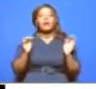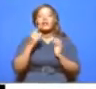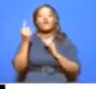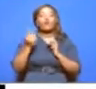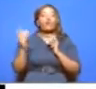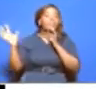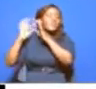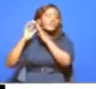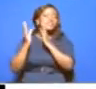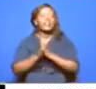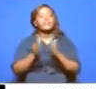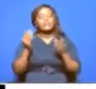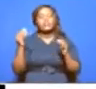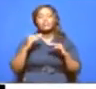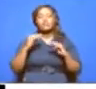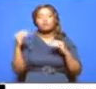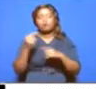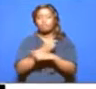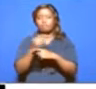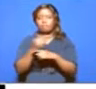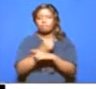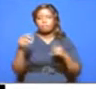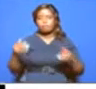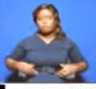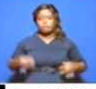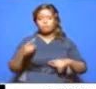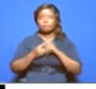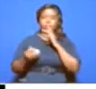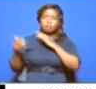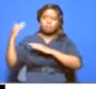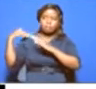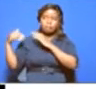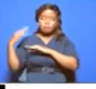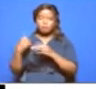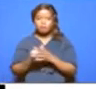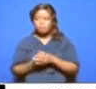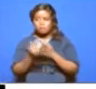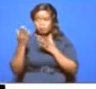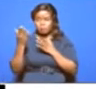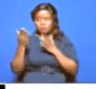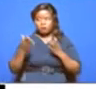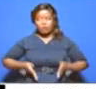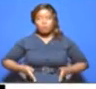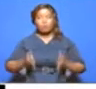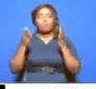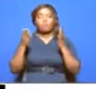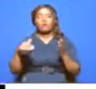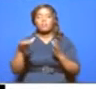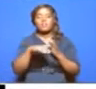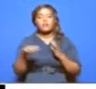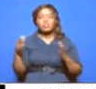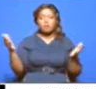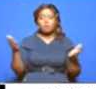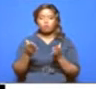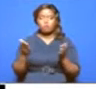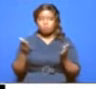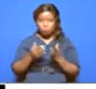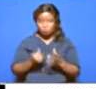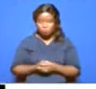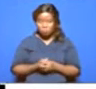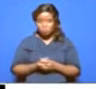kuhusu mambo ya kale. Marehemu Papa Esuban Emormor alizaliwa eneo la Serera vitongojini mwa Soroti mashariki